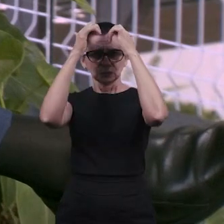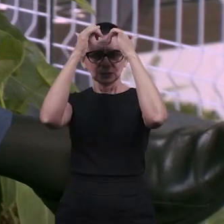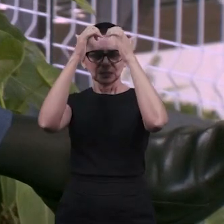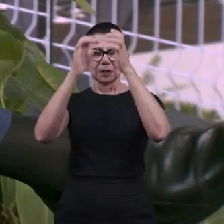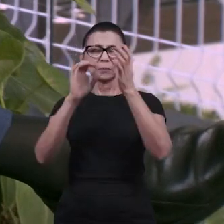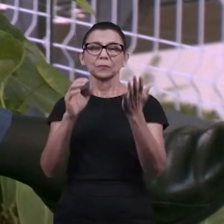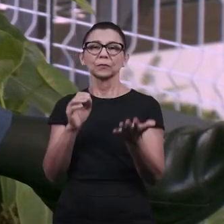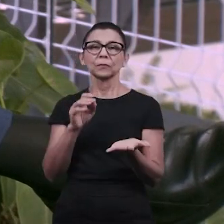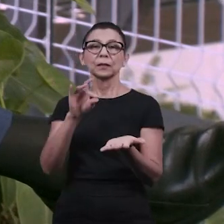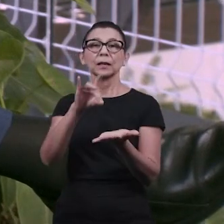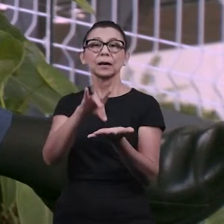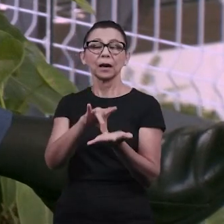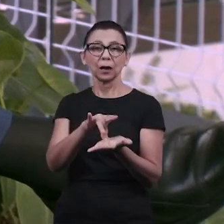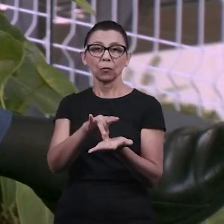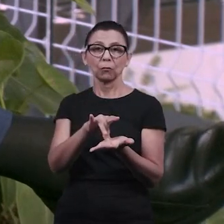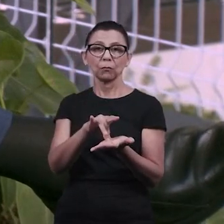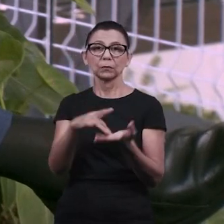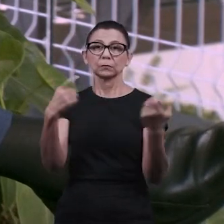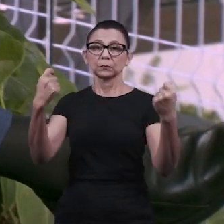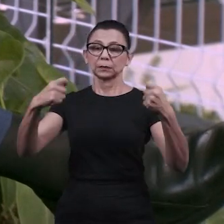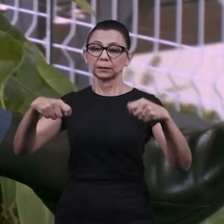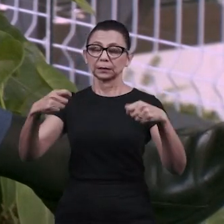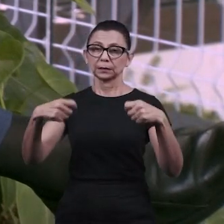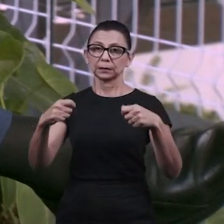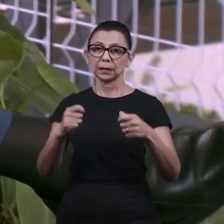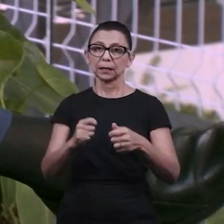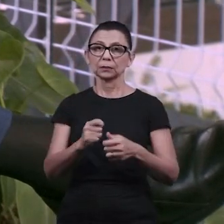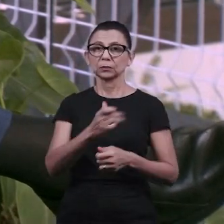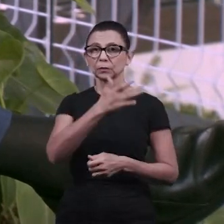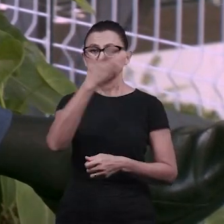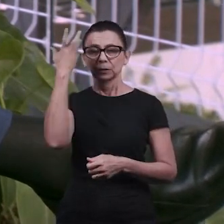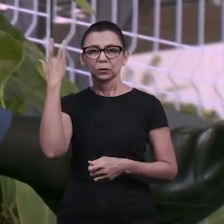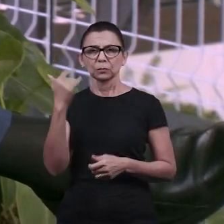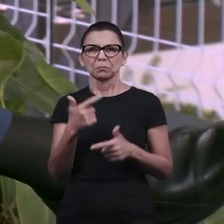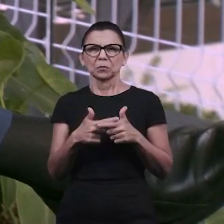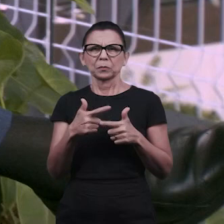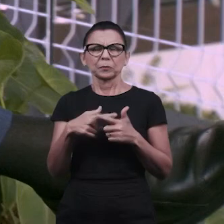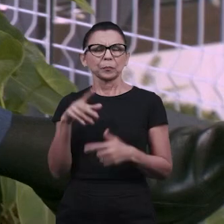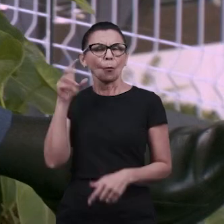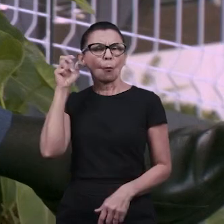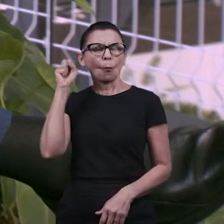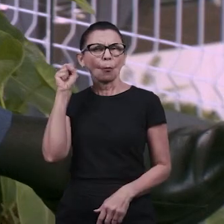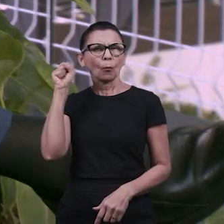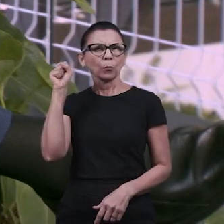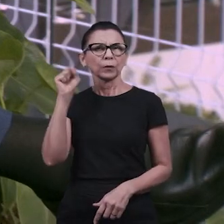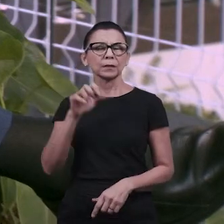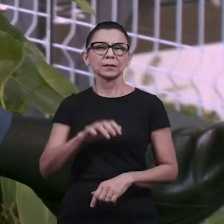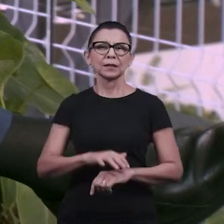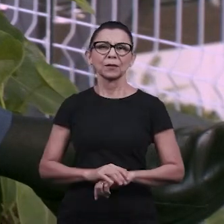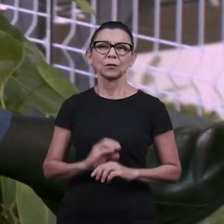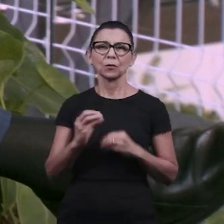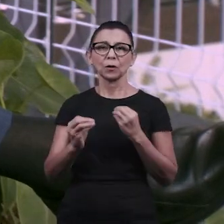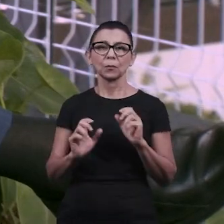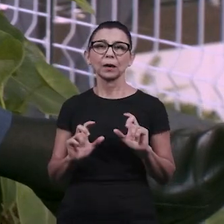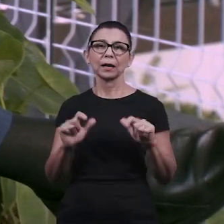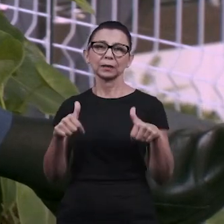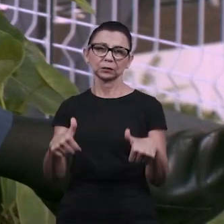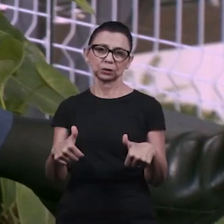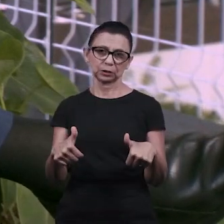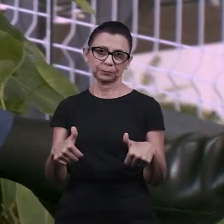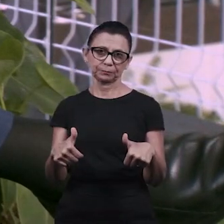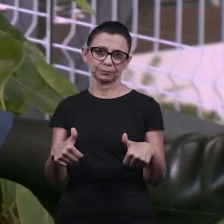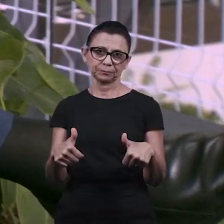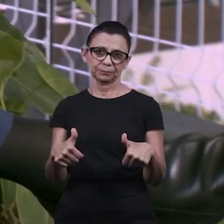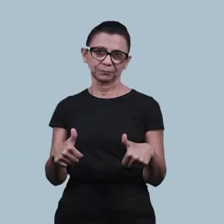comprendre les réelles difficultés de ceux qui ont un déficit d'audition et nous montrer comment agir de manière correcte avec